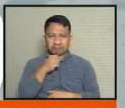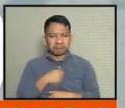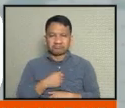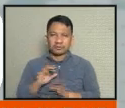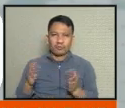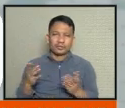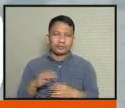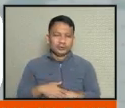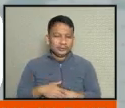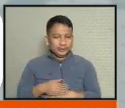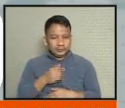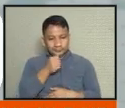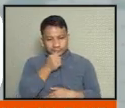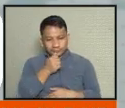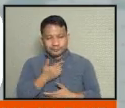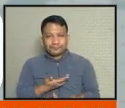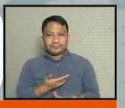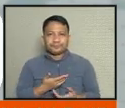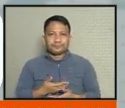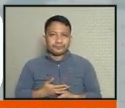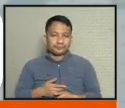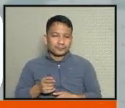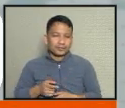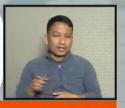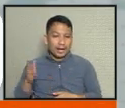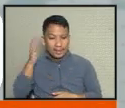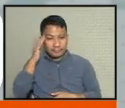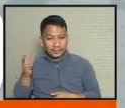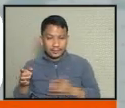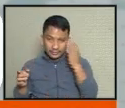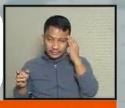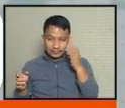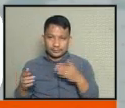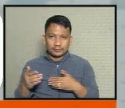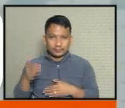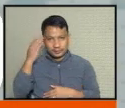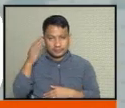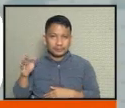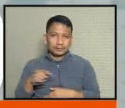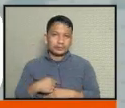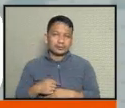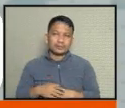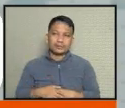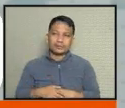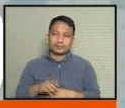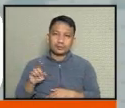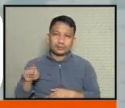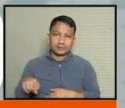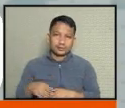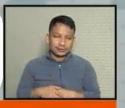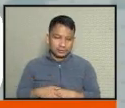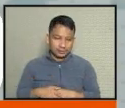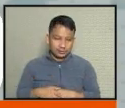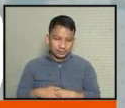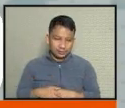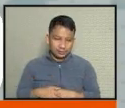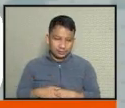hindi. Kasi nung umpisa alam niya na alam mo? Oo. Oh. Ay, hindi ko alam yun, sir. Kasi ganito yun, sir, eh.